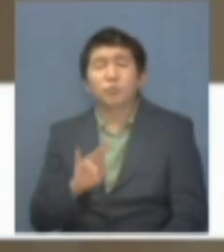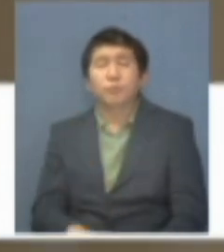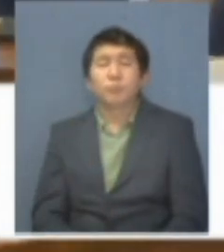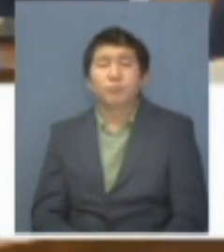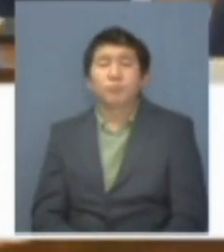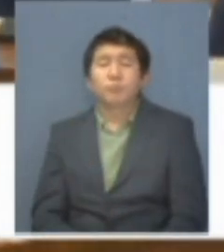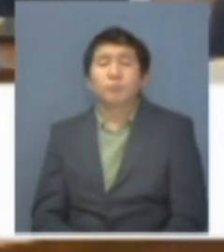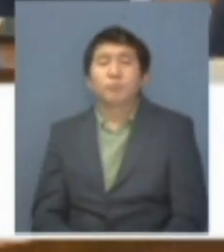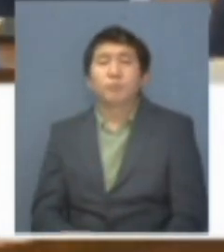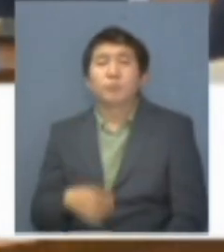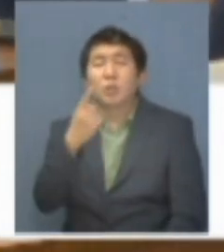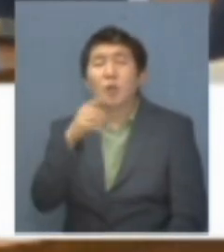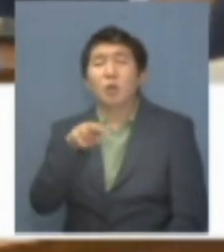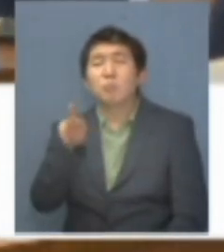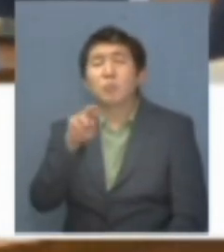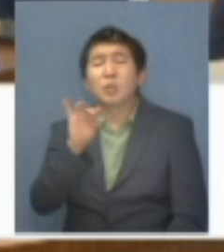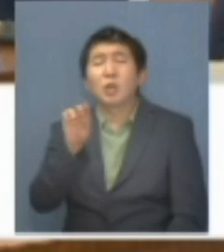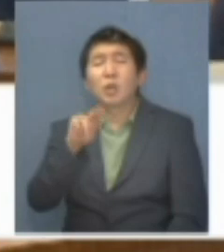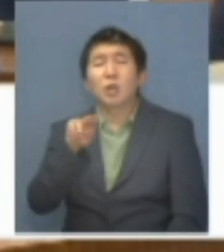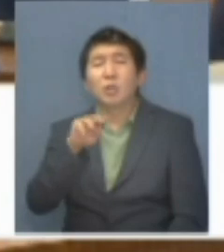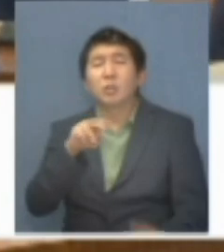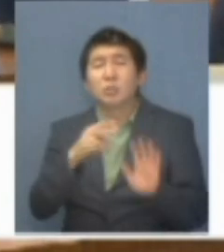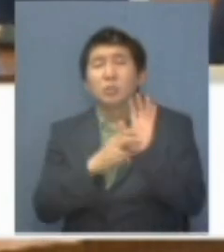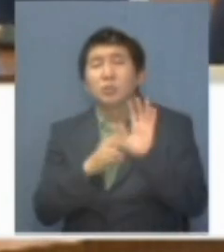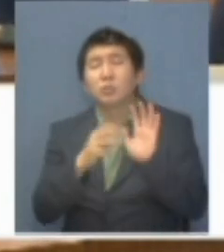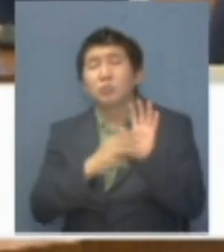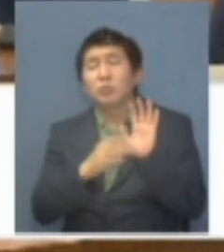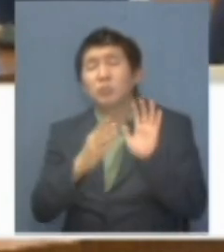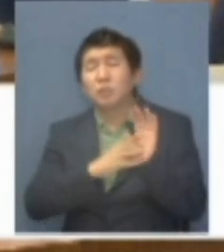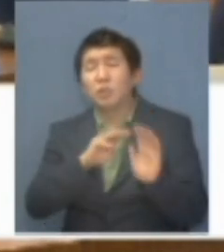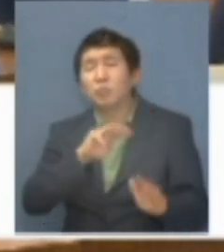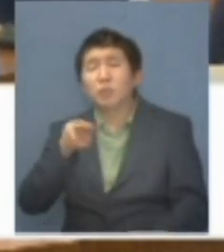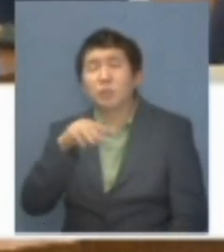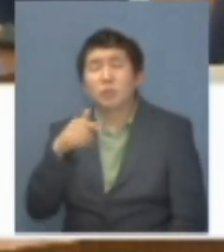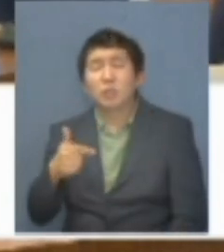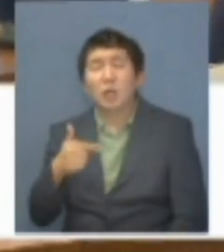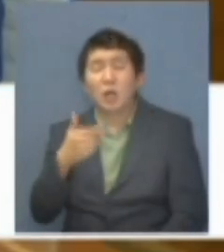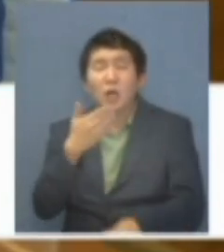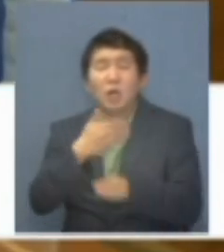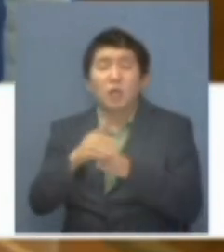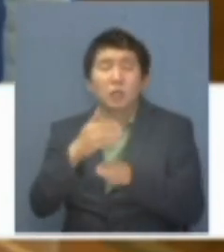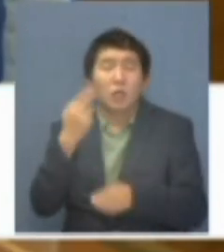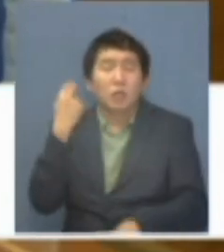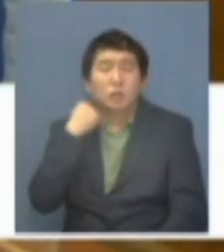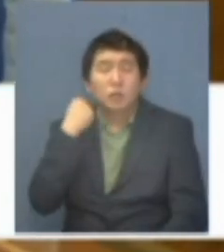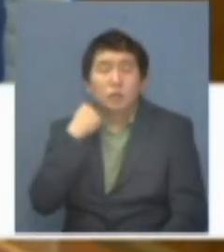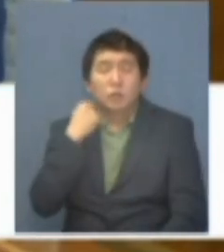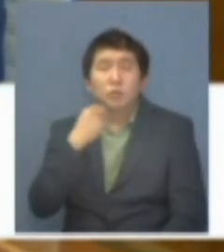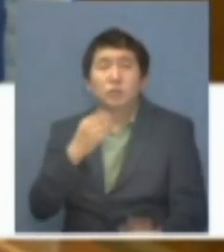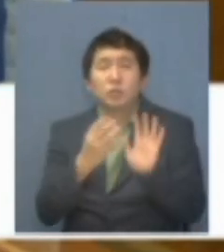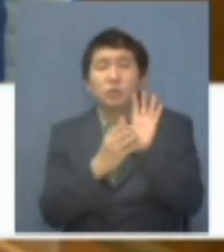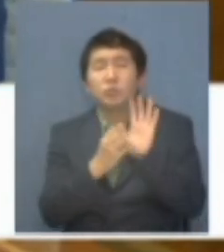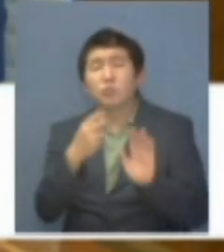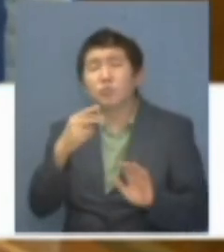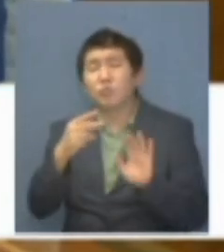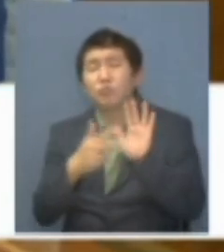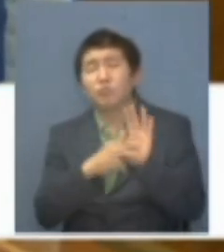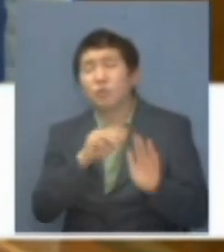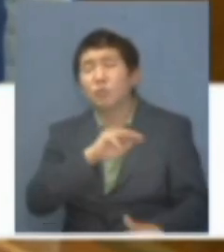составила 1 миллиард 579 миллионов тенге. Общая кредиторская задолженность – 928 миллионов тенге.